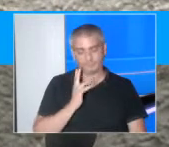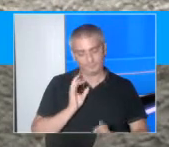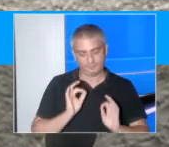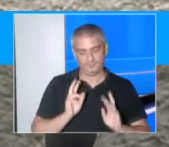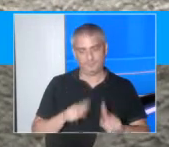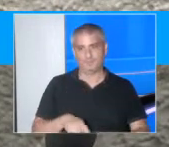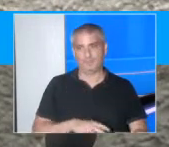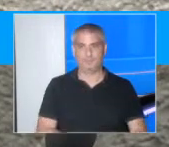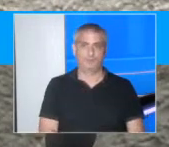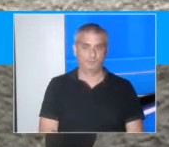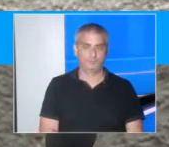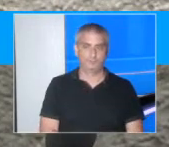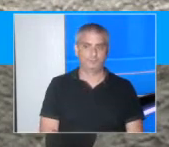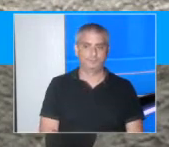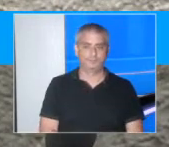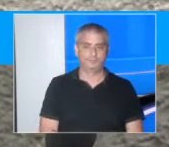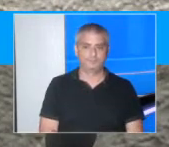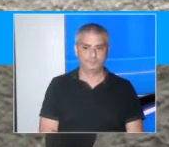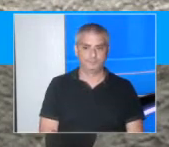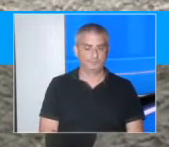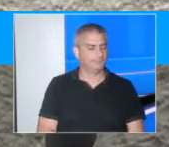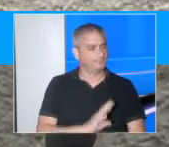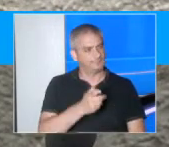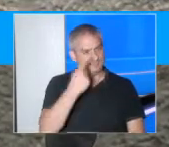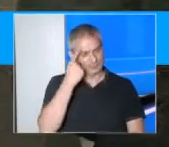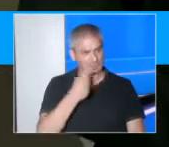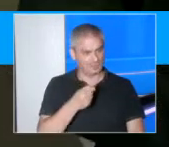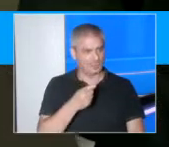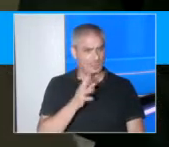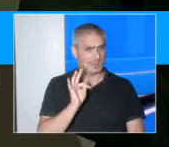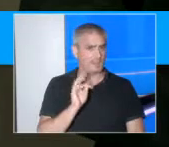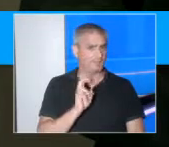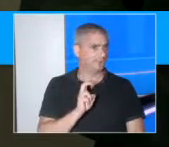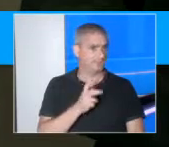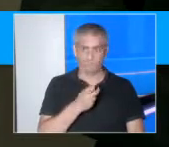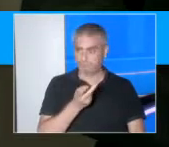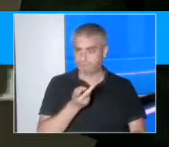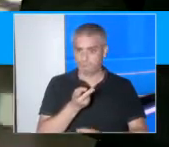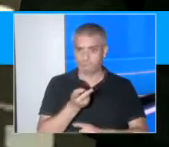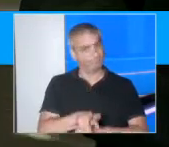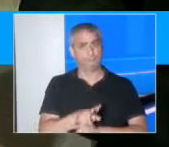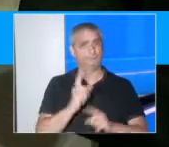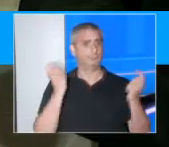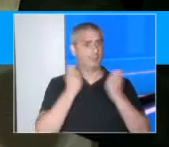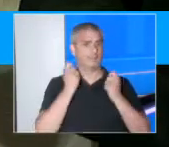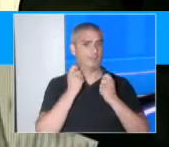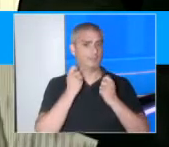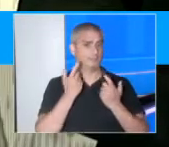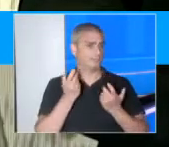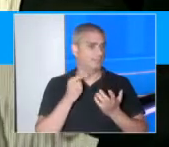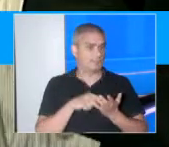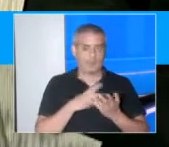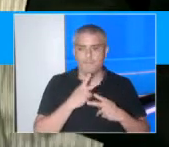אמיתית לאוכלוסייה הערבית בנגב. ככל שידוע לך, טלב אסן, פטירתו הפתאומית לופתה